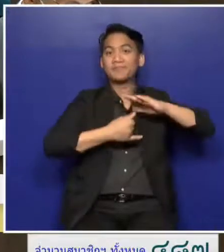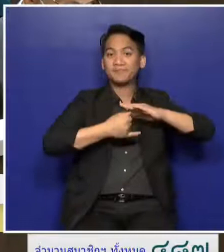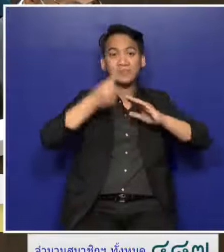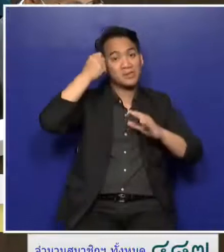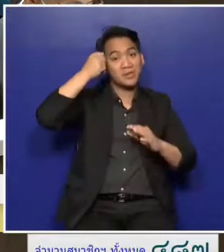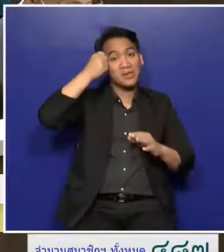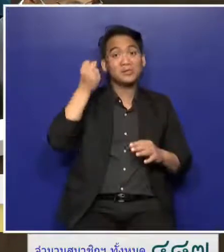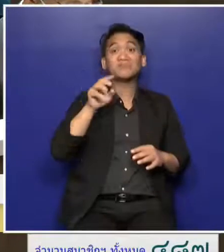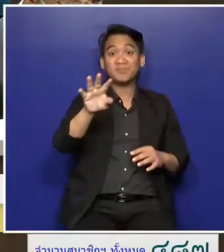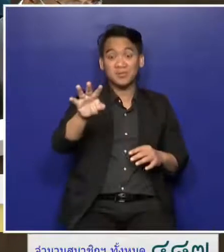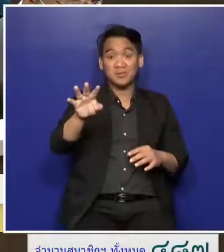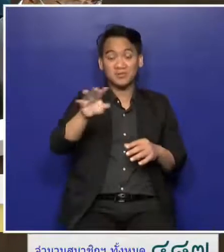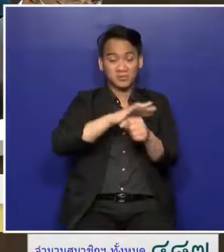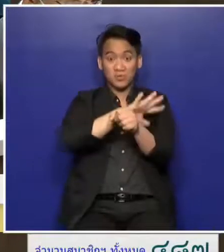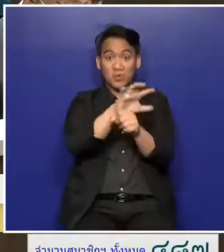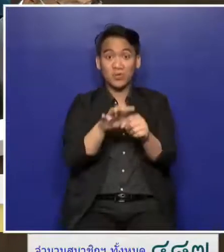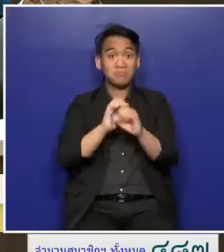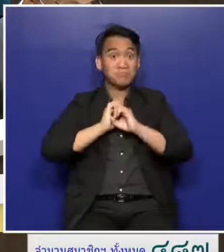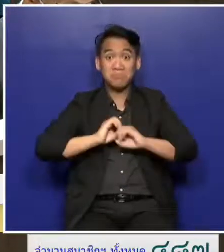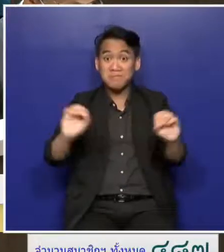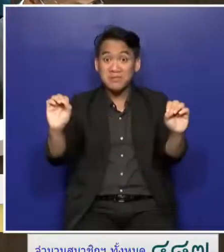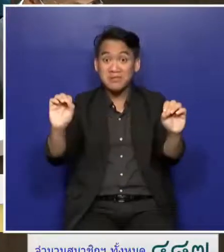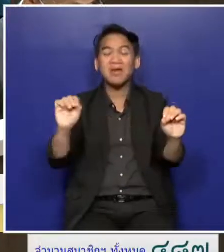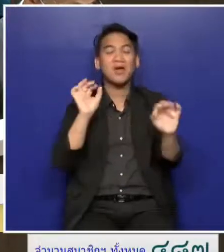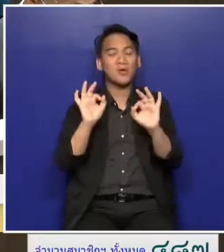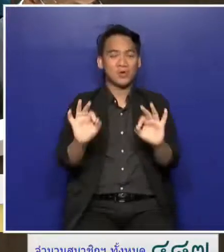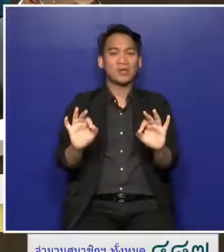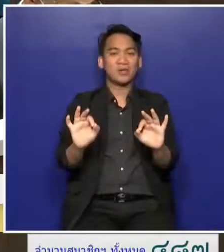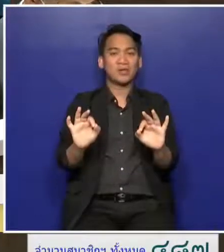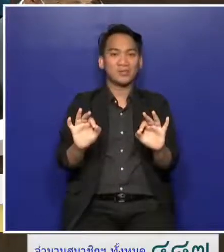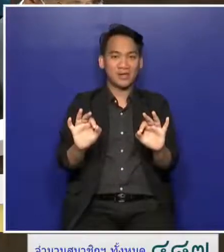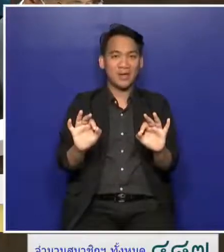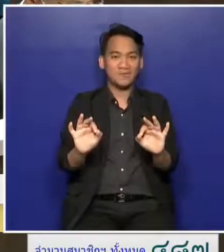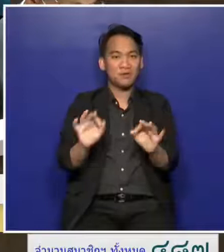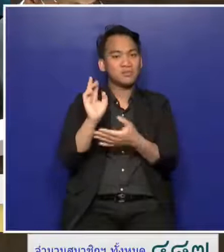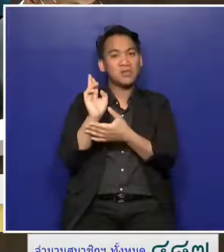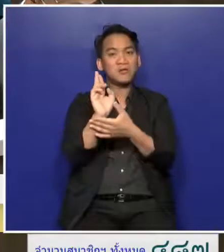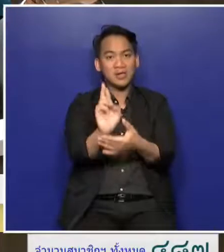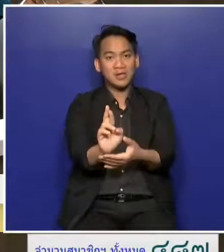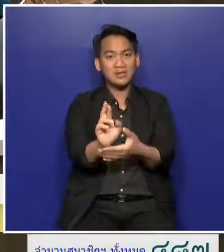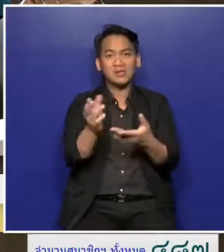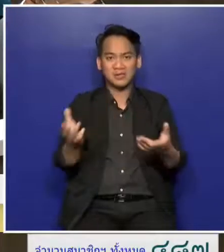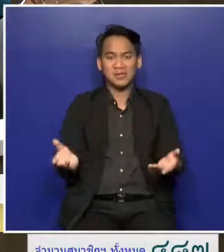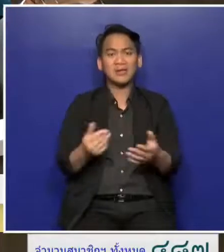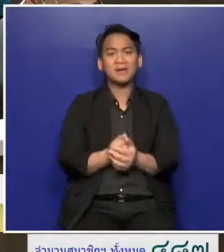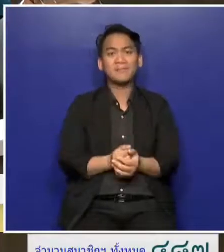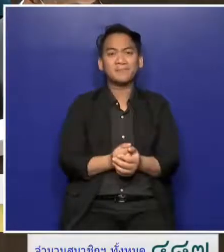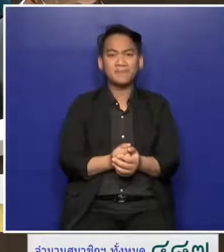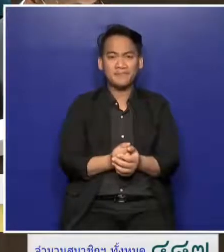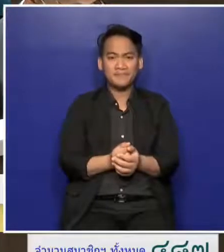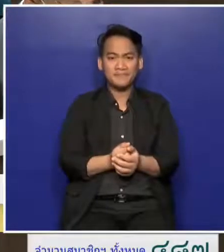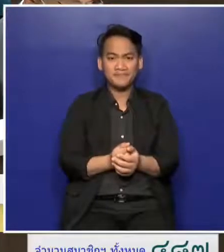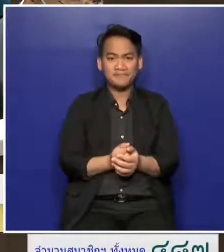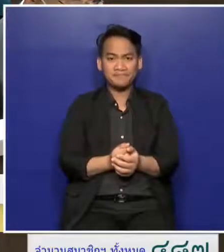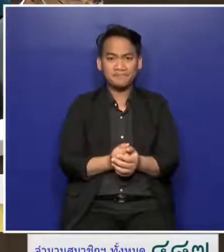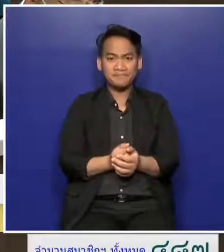้วปลดเชื้อท่านจะได้รัวันนะครับ เพื่อให้เขามีแรงจุงใจผมขอไม่พูดถึงเรื่องระบบการปอง